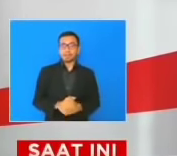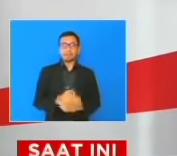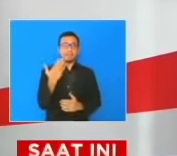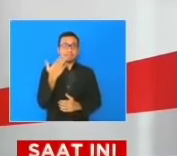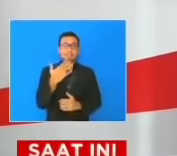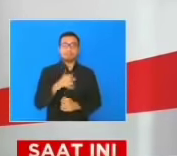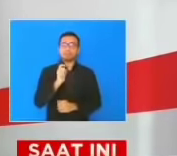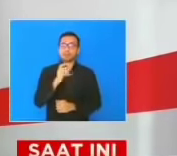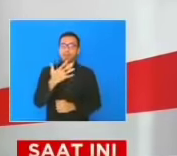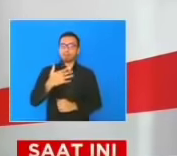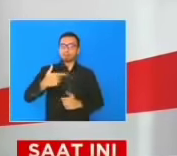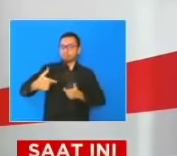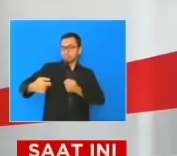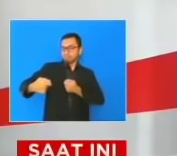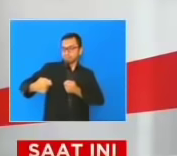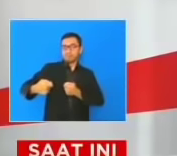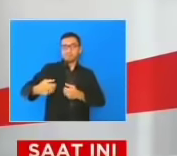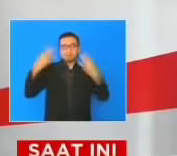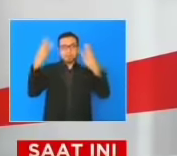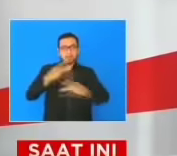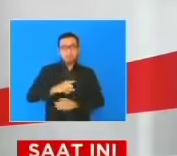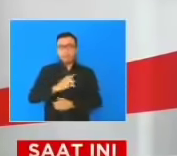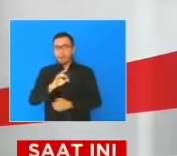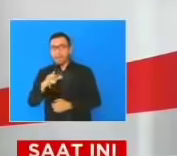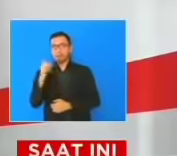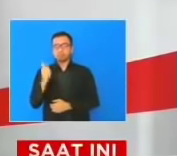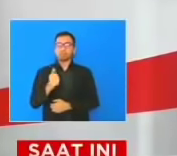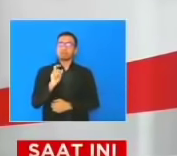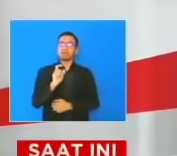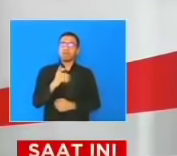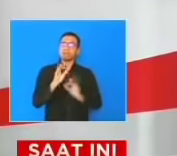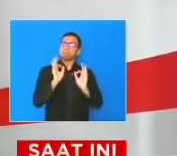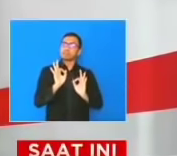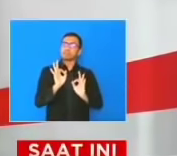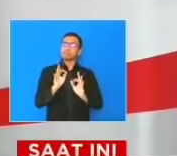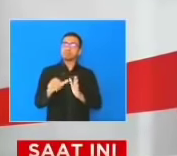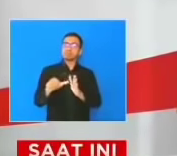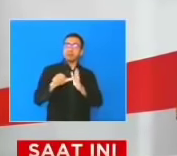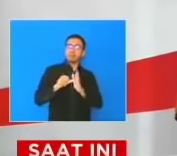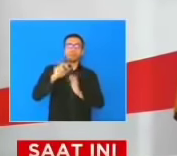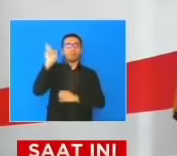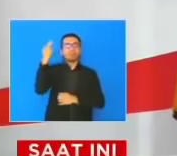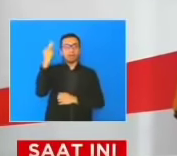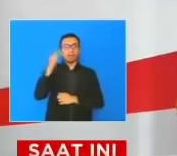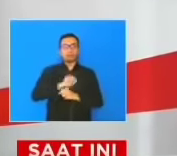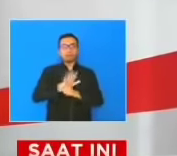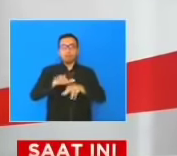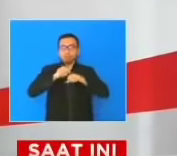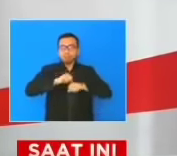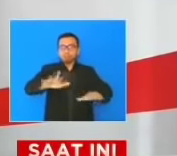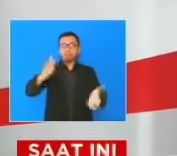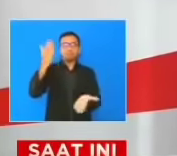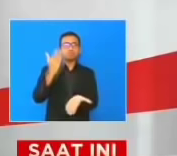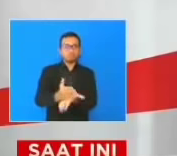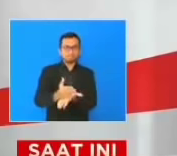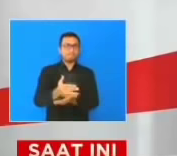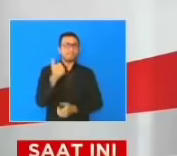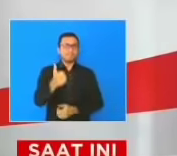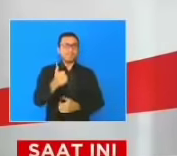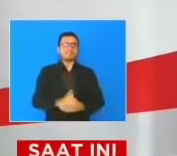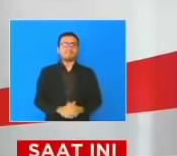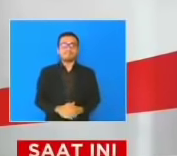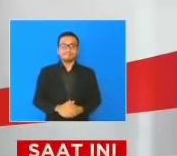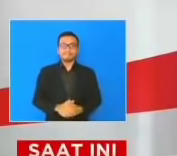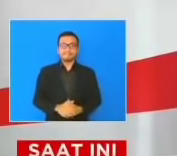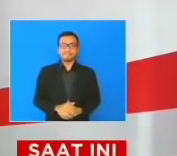semua. Pada kesempatan yang terakhir ini, saya sampaikan juga update data